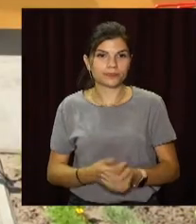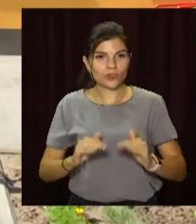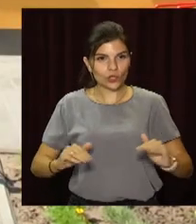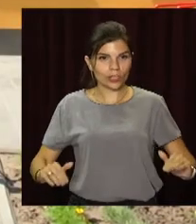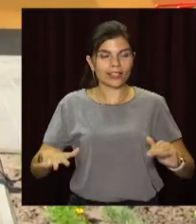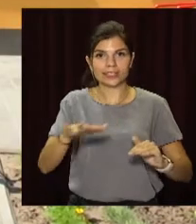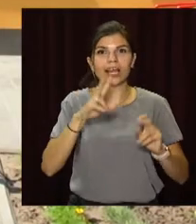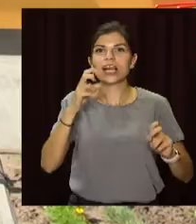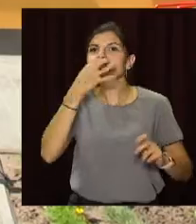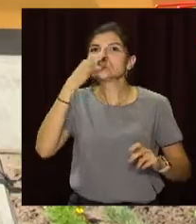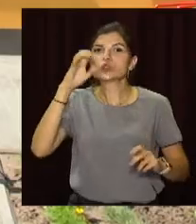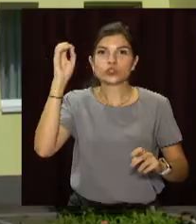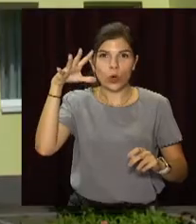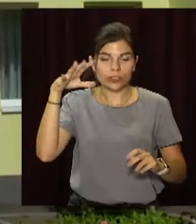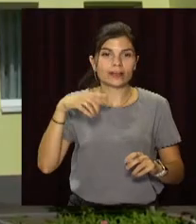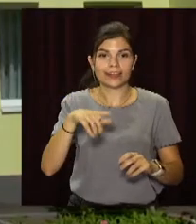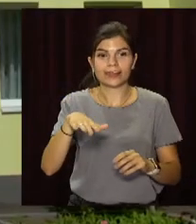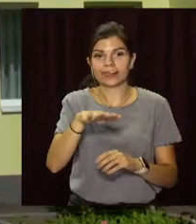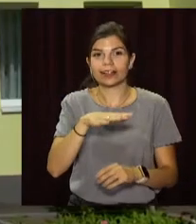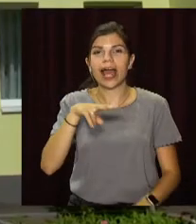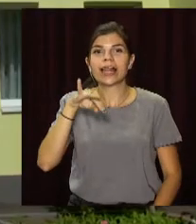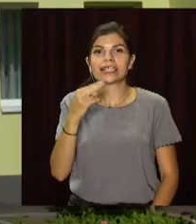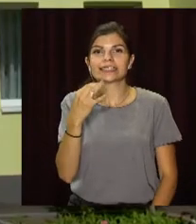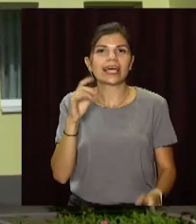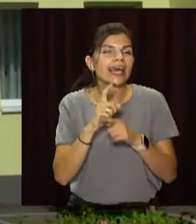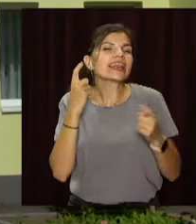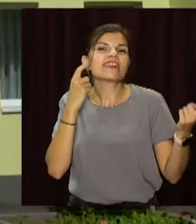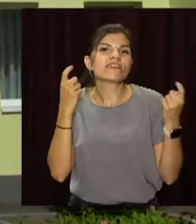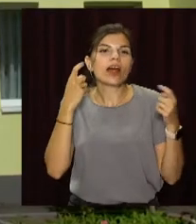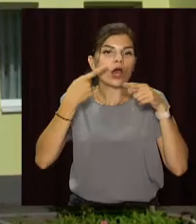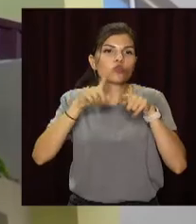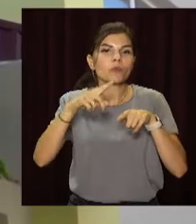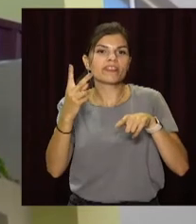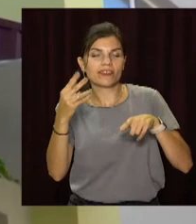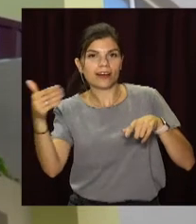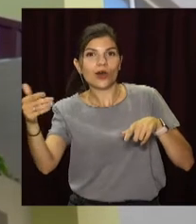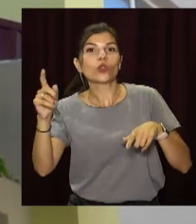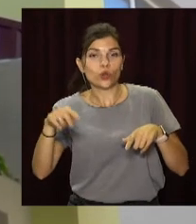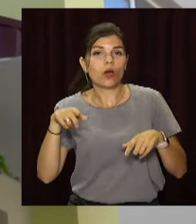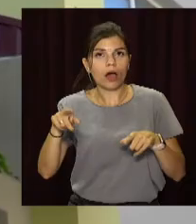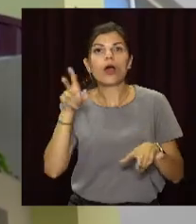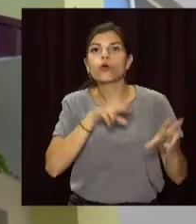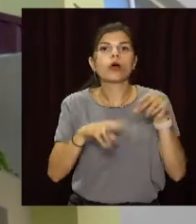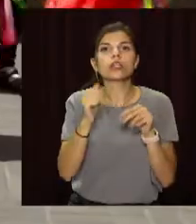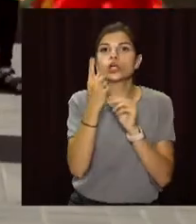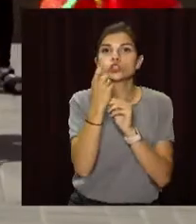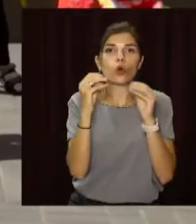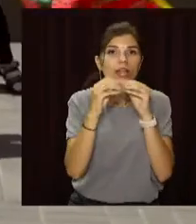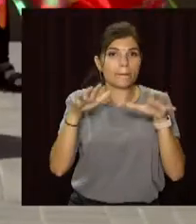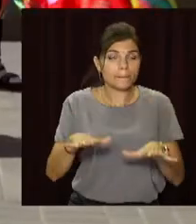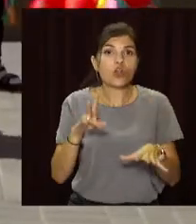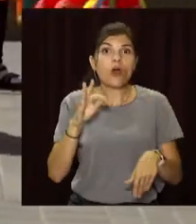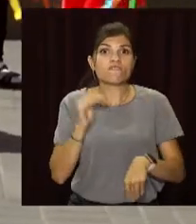Дитячий садочок «Соняшник» – дошкільне відділення ліцею нових інформаційних технологій номер 2 Кам'янського. Він був розрахований на 110 місць,